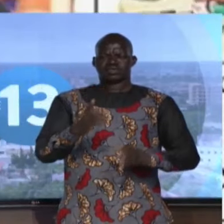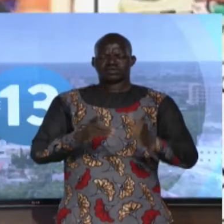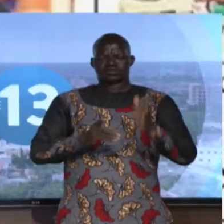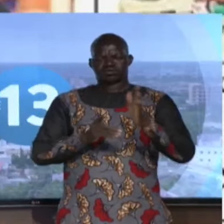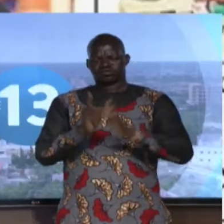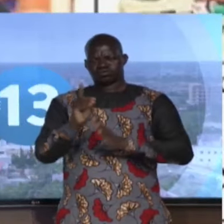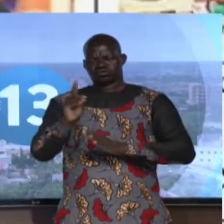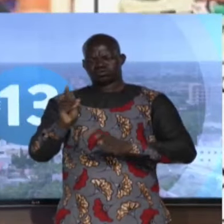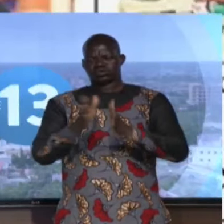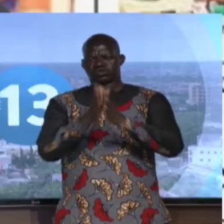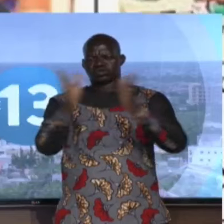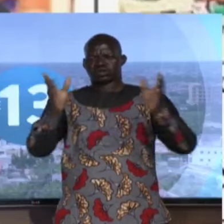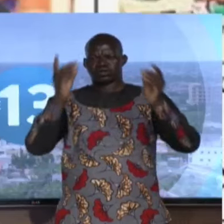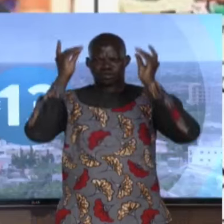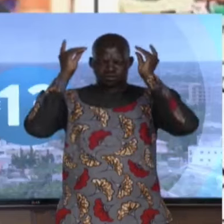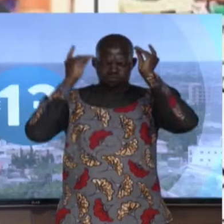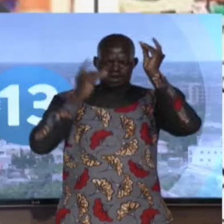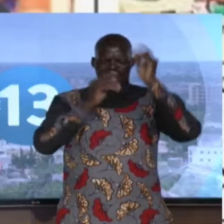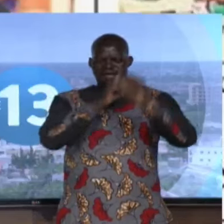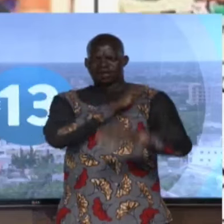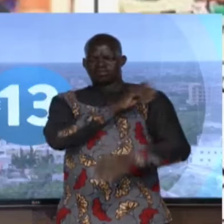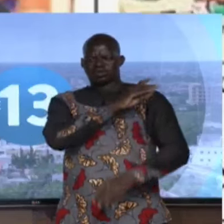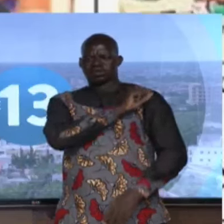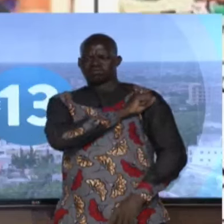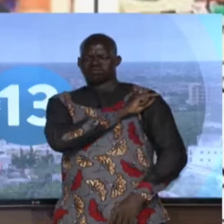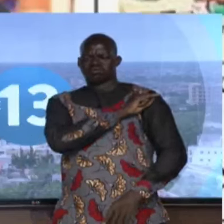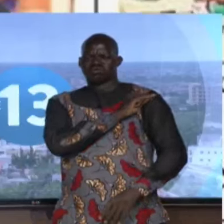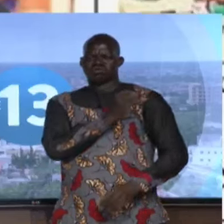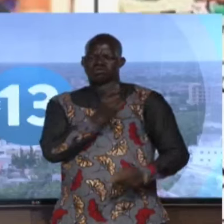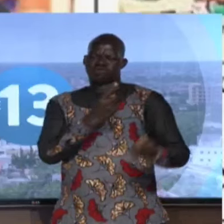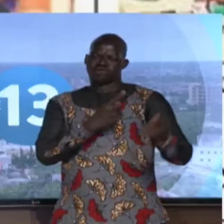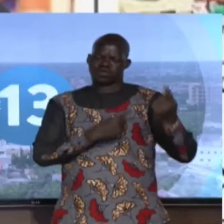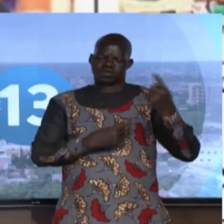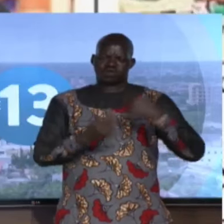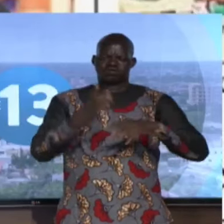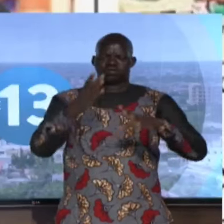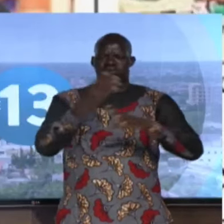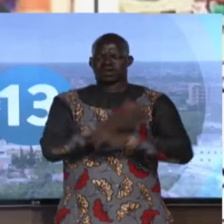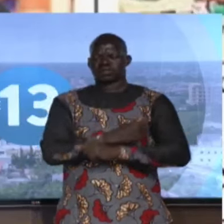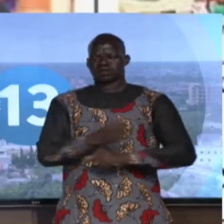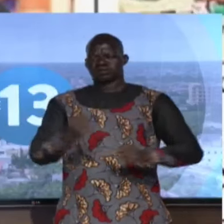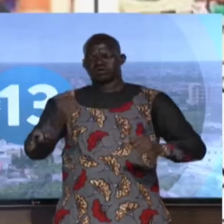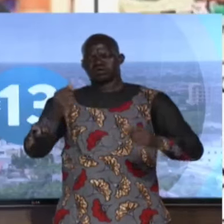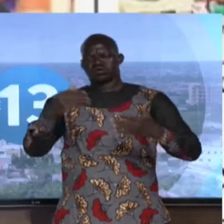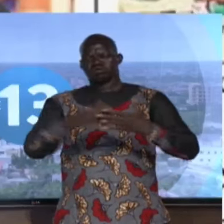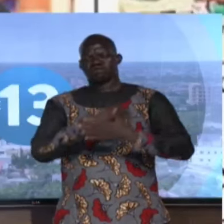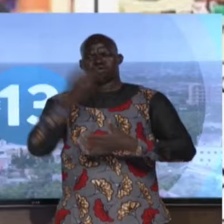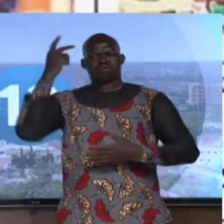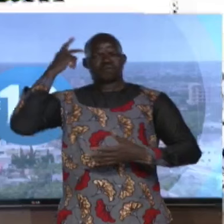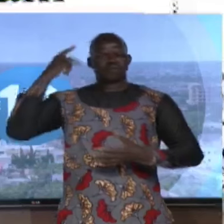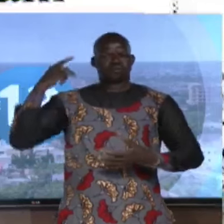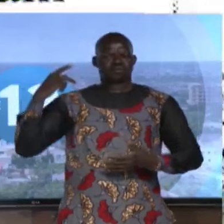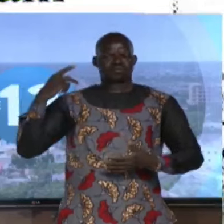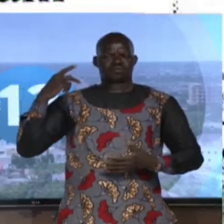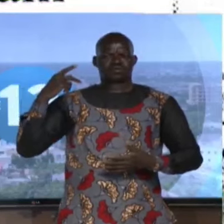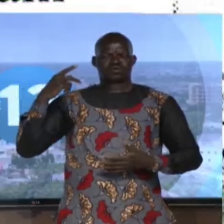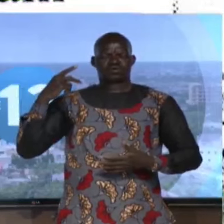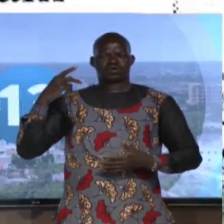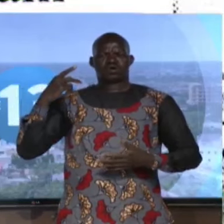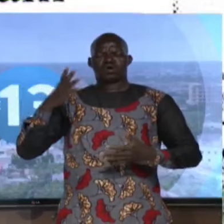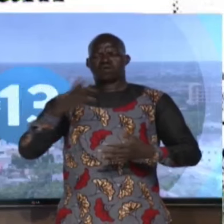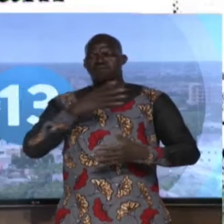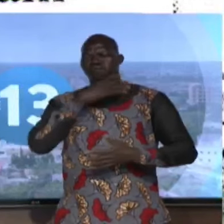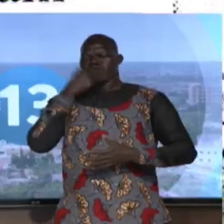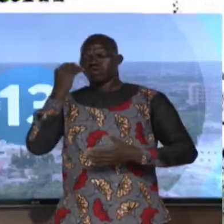douanes Adama Ilboudo furit de dématérialisation nouveau patron des gabéou pour de meilleures